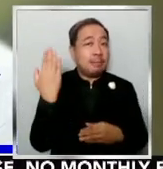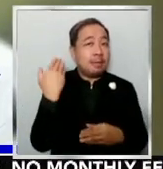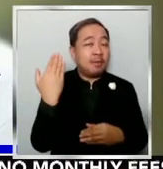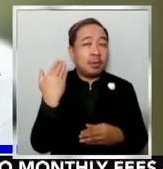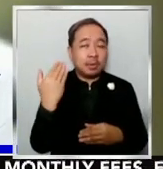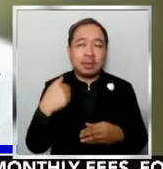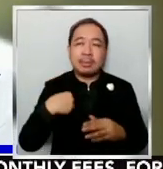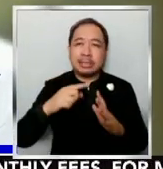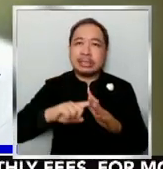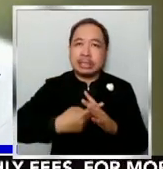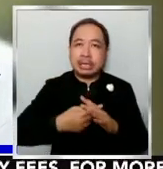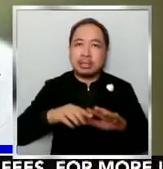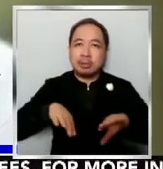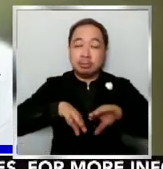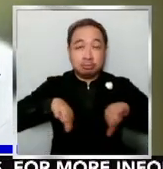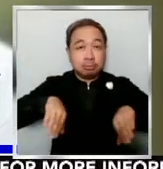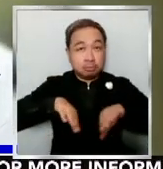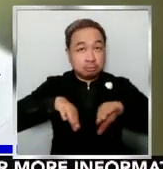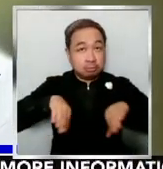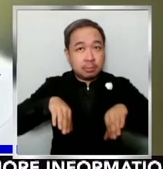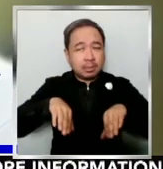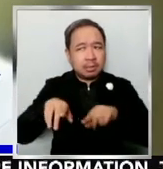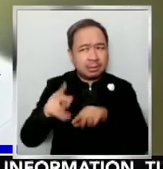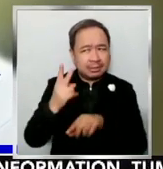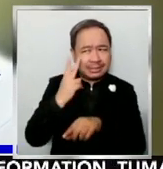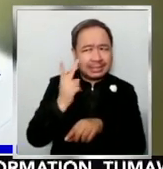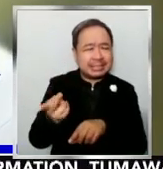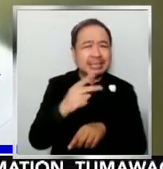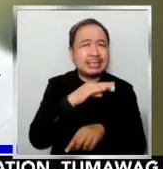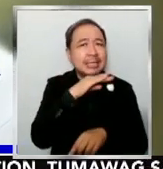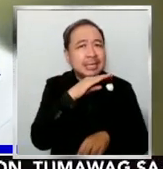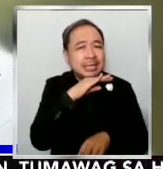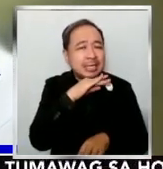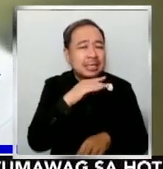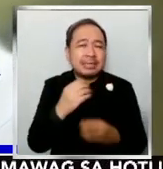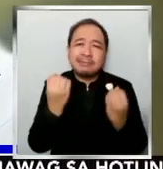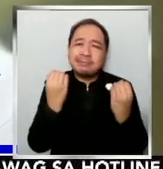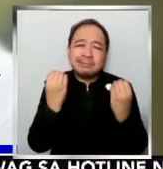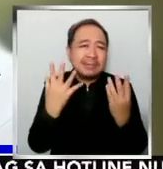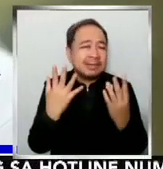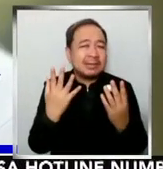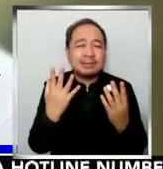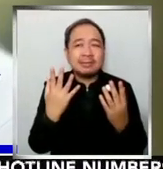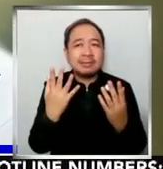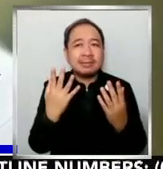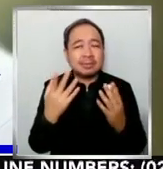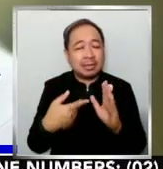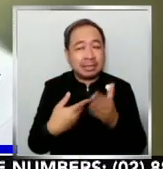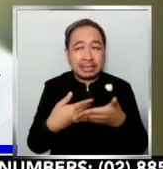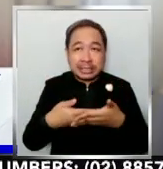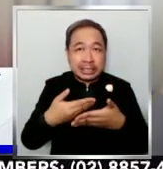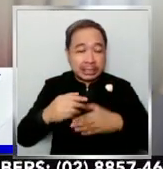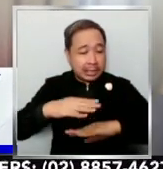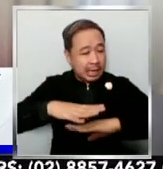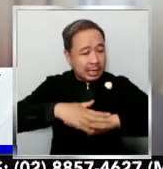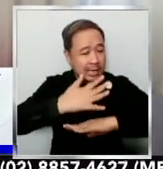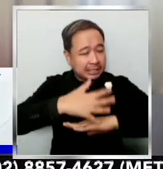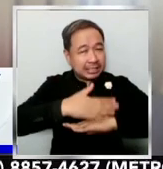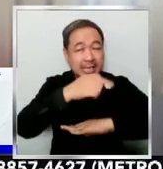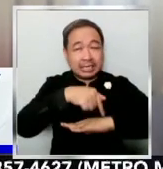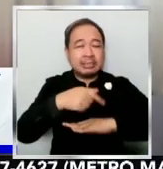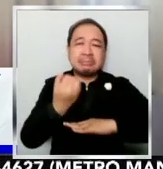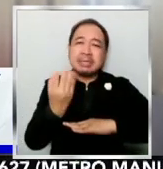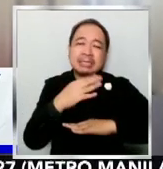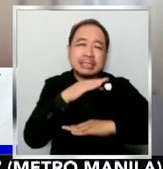water, madumi na. Ang daming mga, especially sa shoreline, ang dami ng mga basura eh. Kaya naisip ko